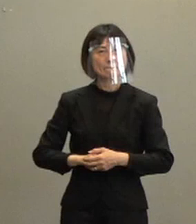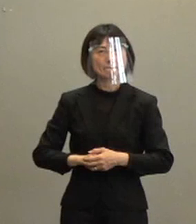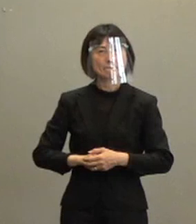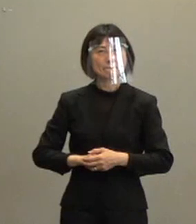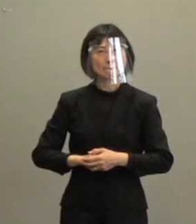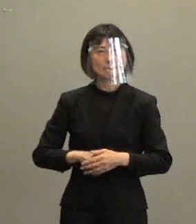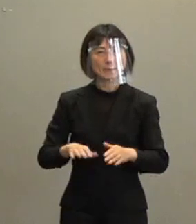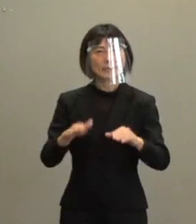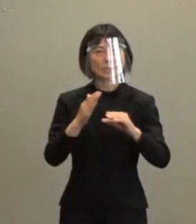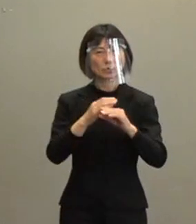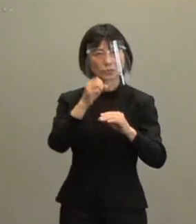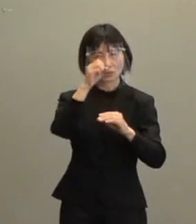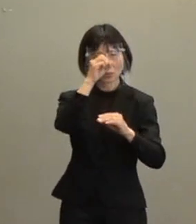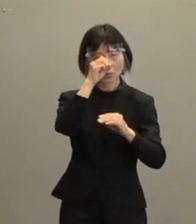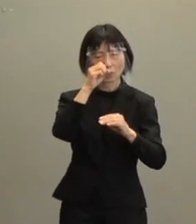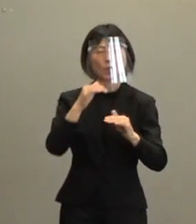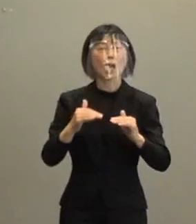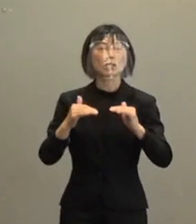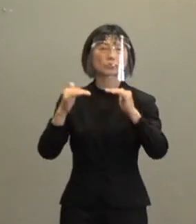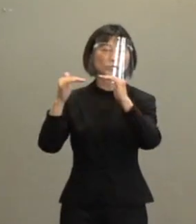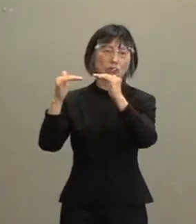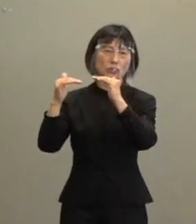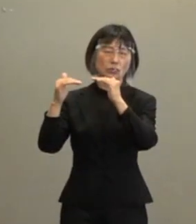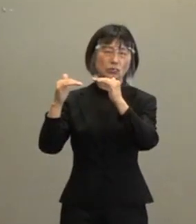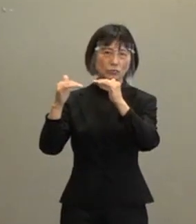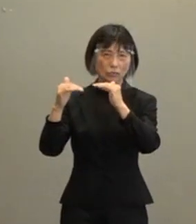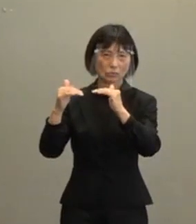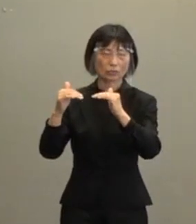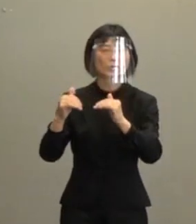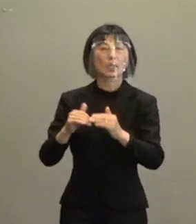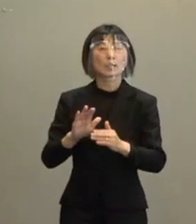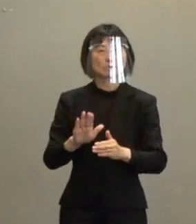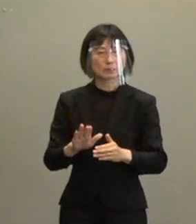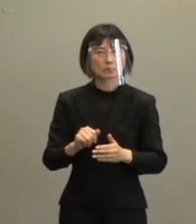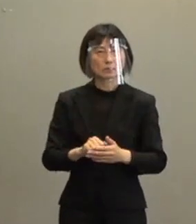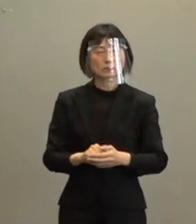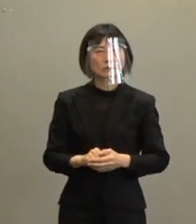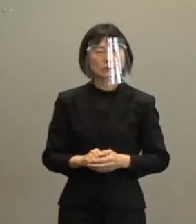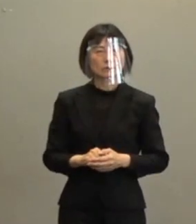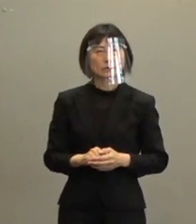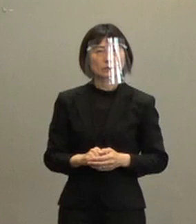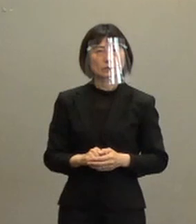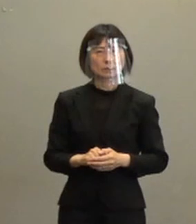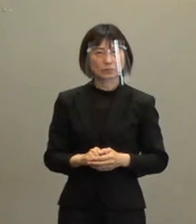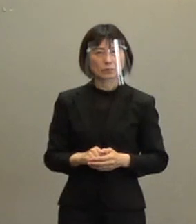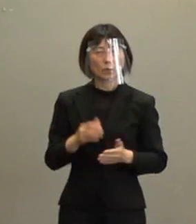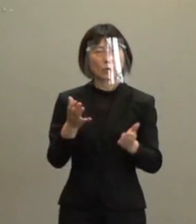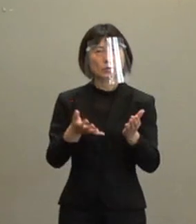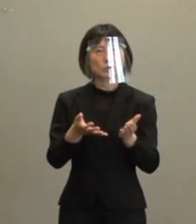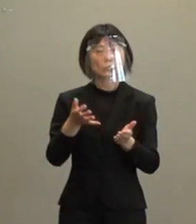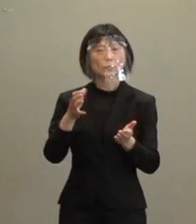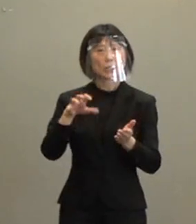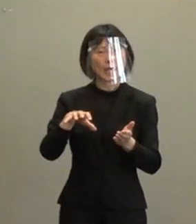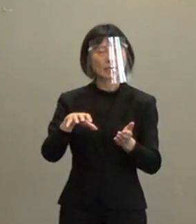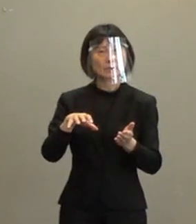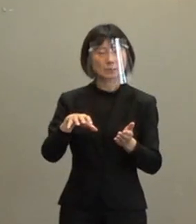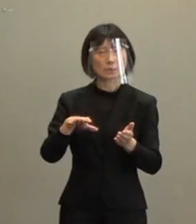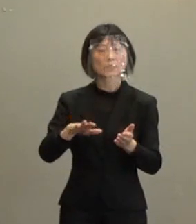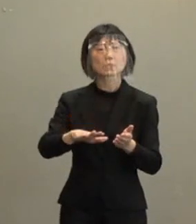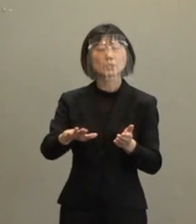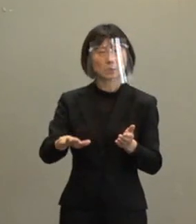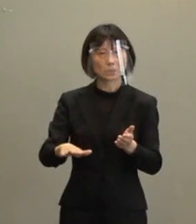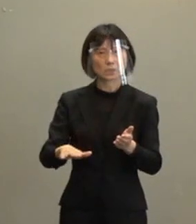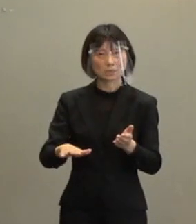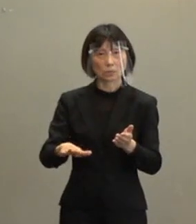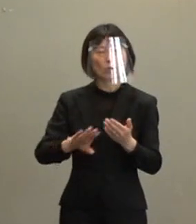その熱中症とあと発育ということを見て挙げられましたが、これは保育園児に限ら